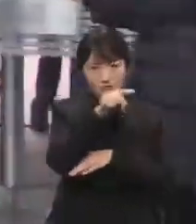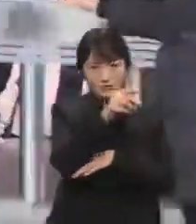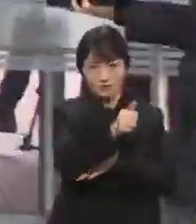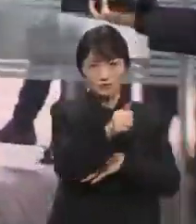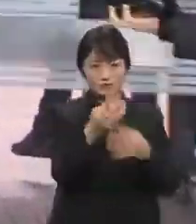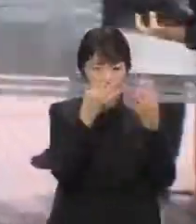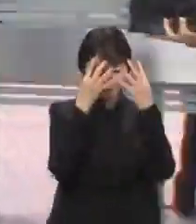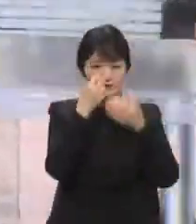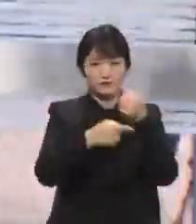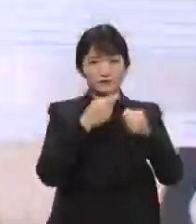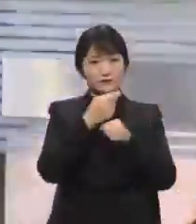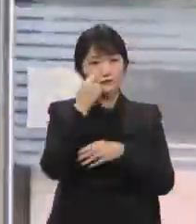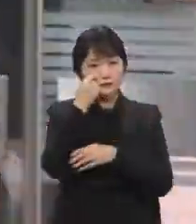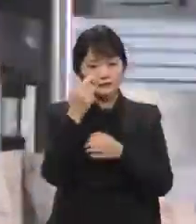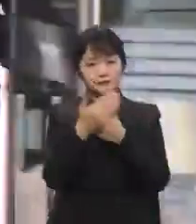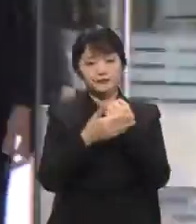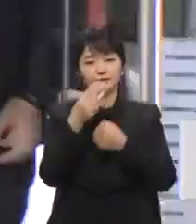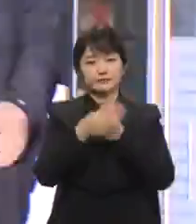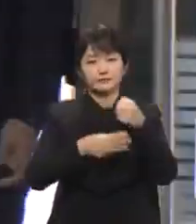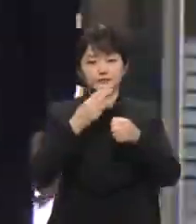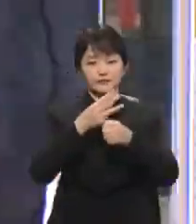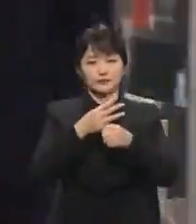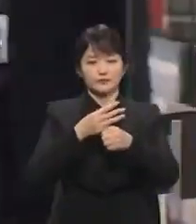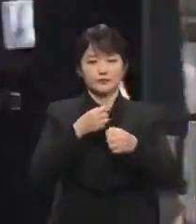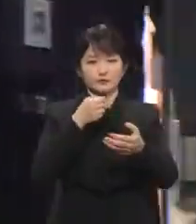6개월에 집행의 3년이